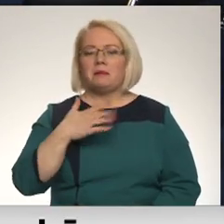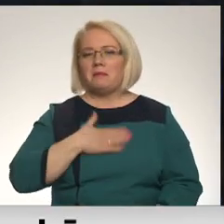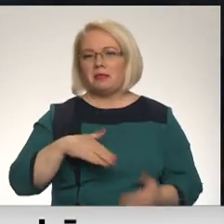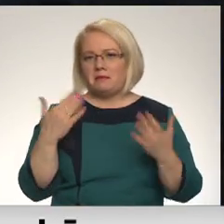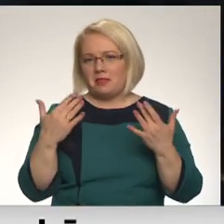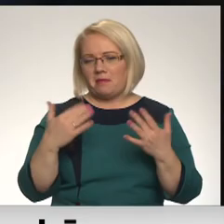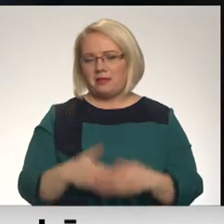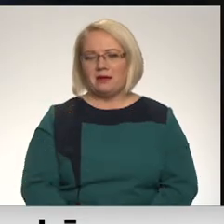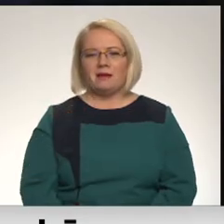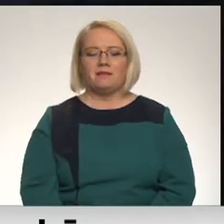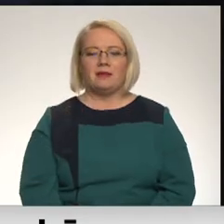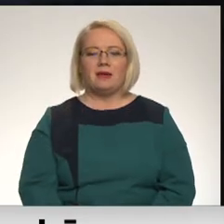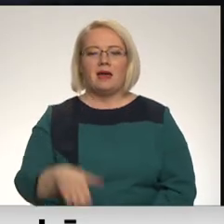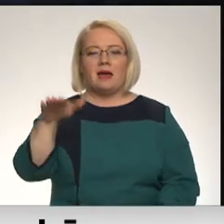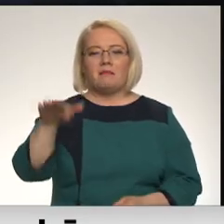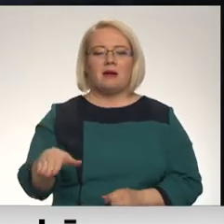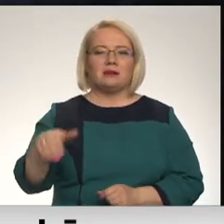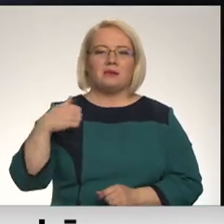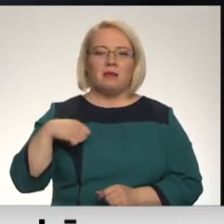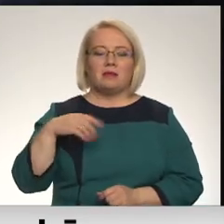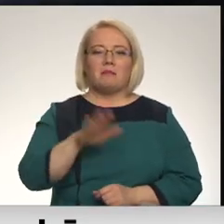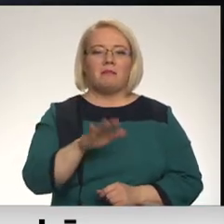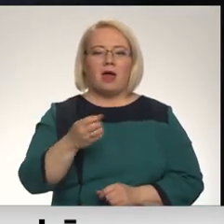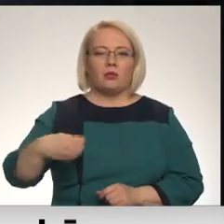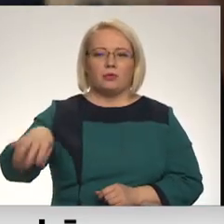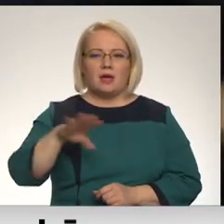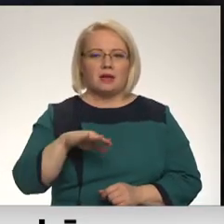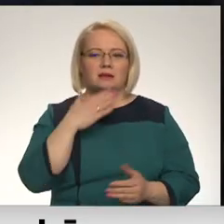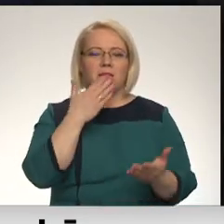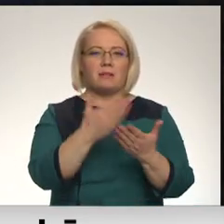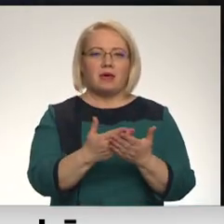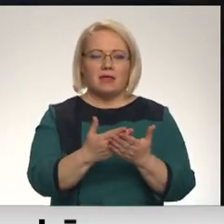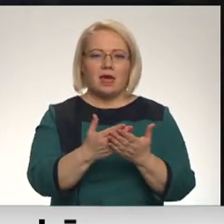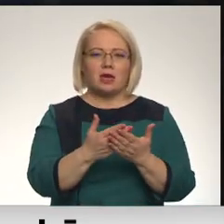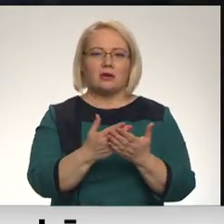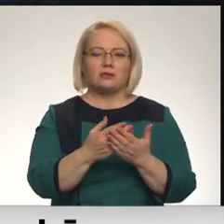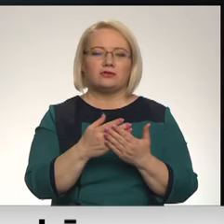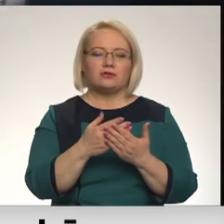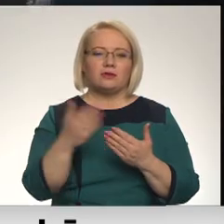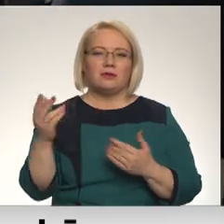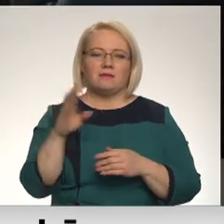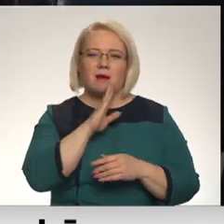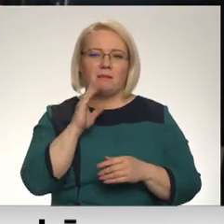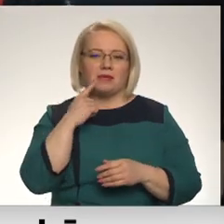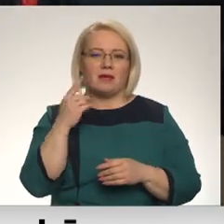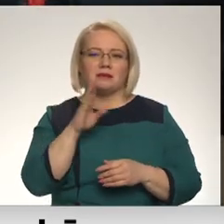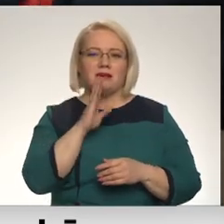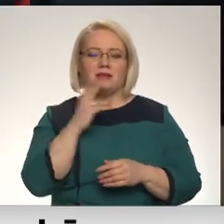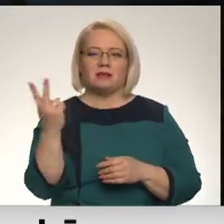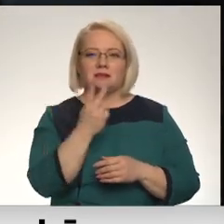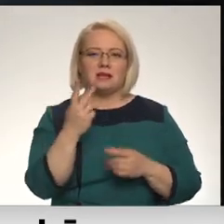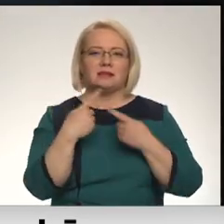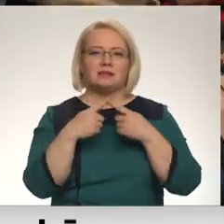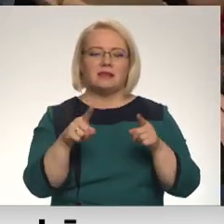Matemātika. Mazo Uļjanu un Aleksi bērnu dārzā šodien pieteikušas Aļona un Ksenija. Sievietes ir no divām